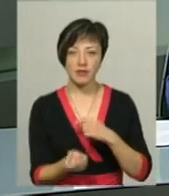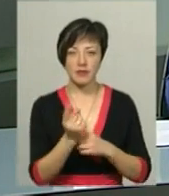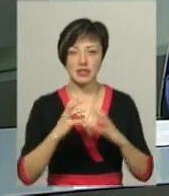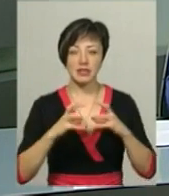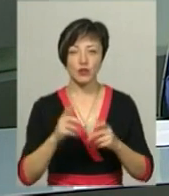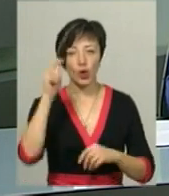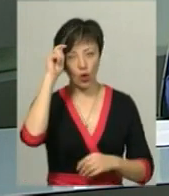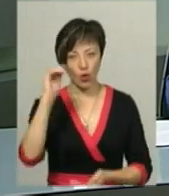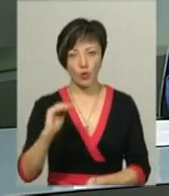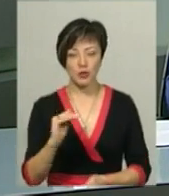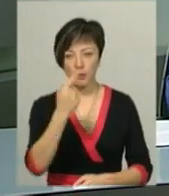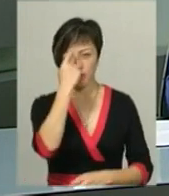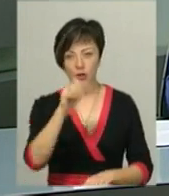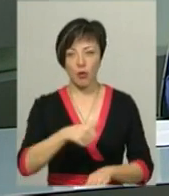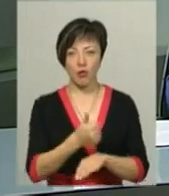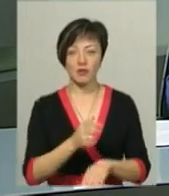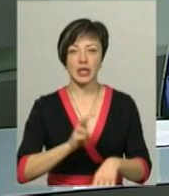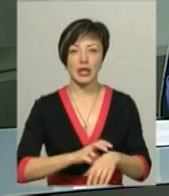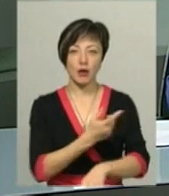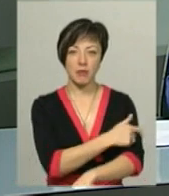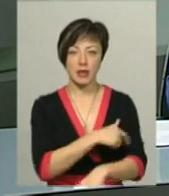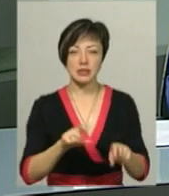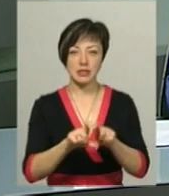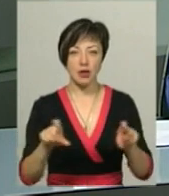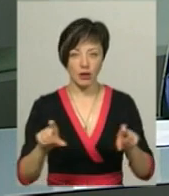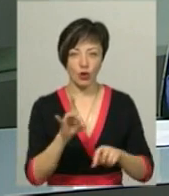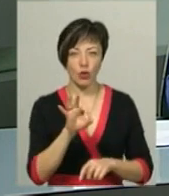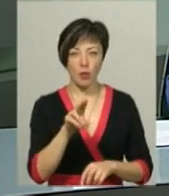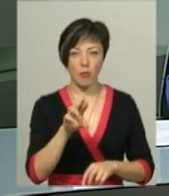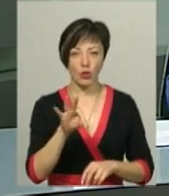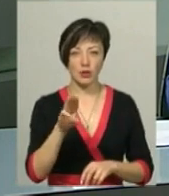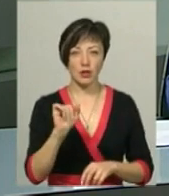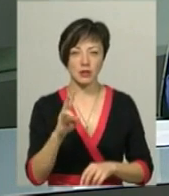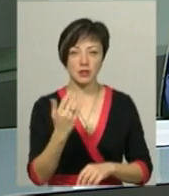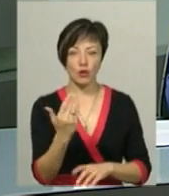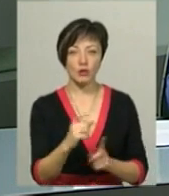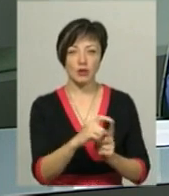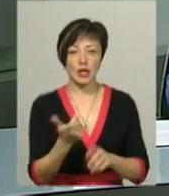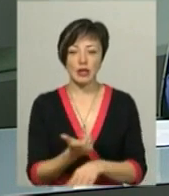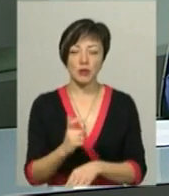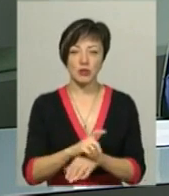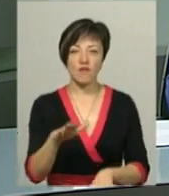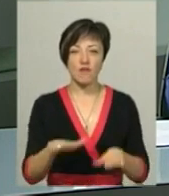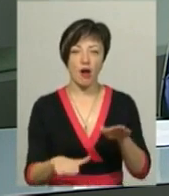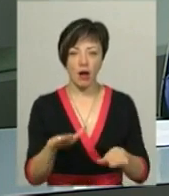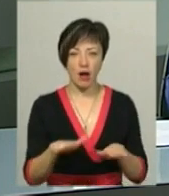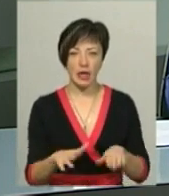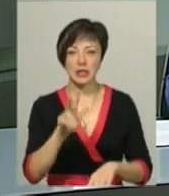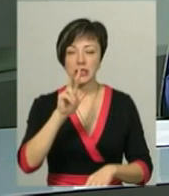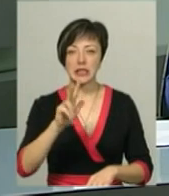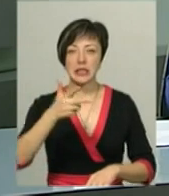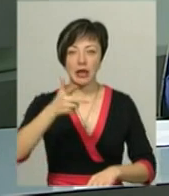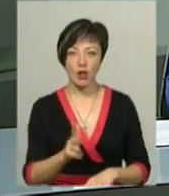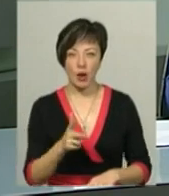хлопчик. Про це повідомив головний лікар медзакладу Андрій Ропотан. За його словами, найбільша вага новонародженого – 3